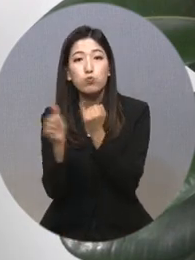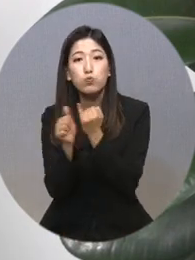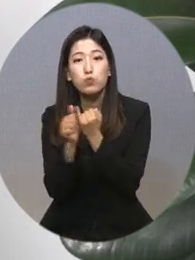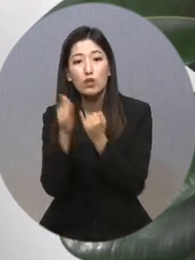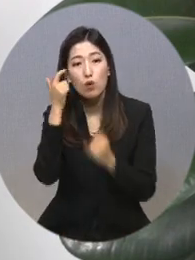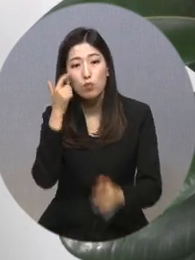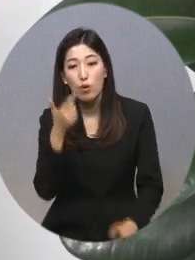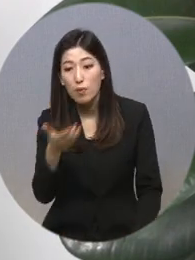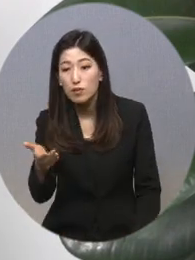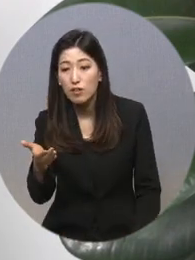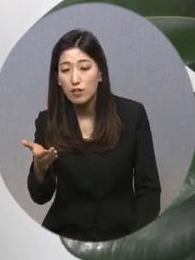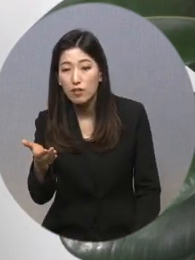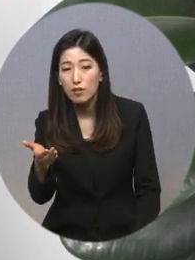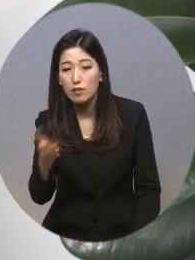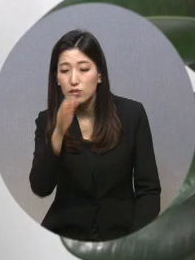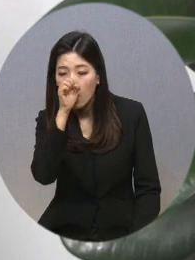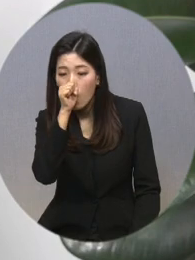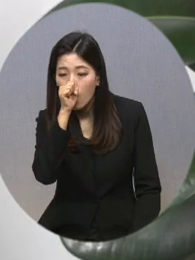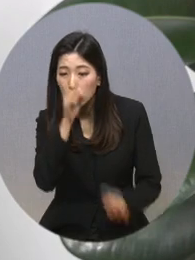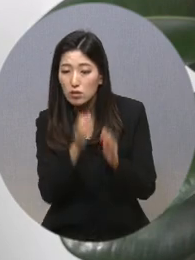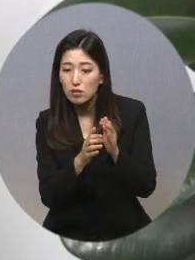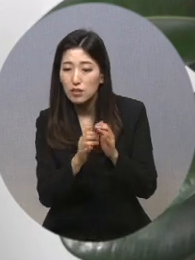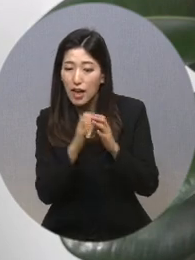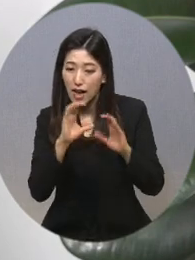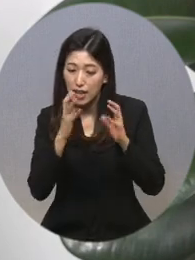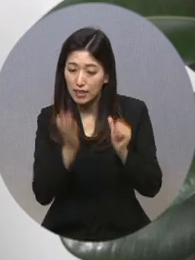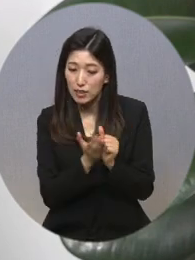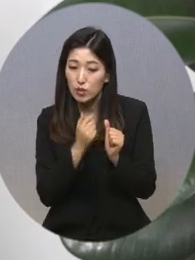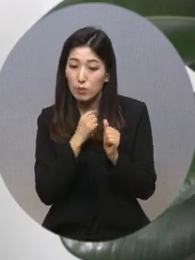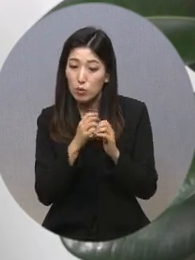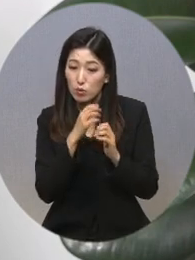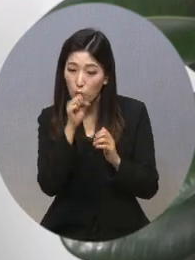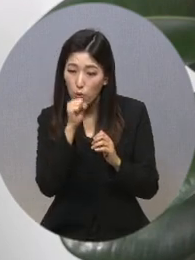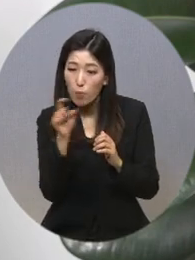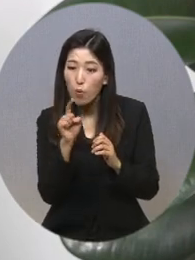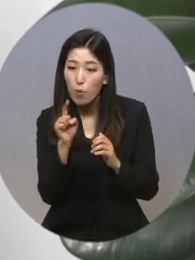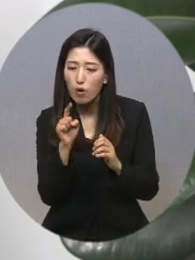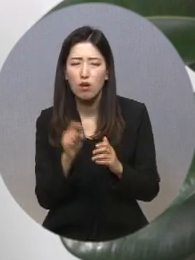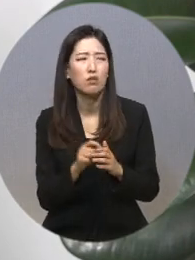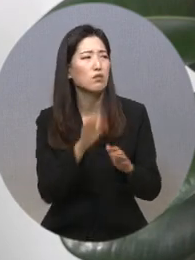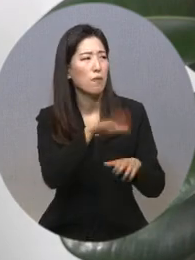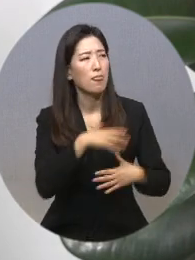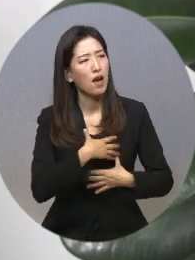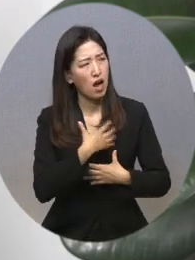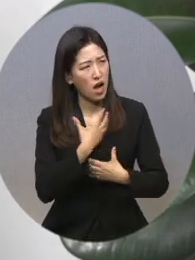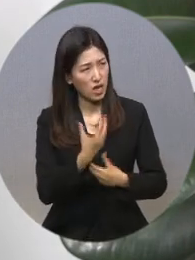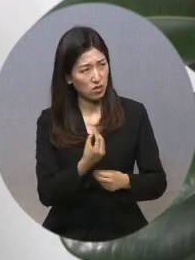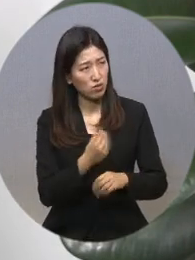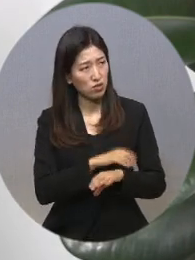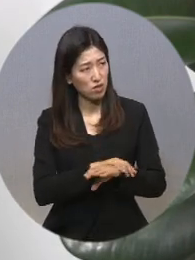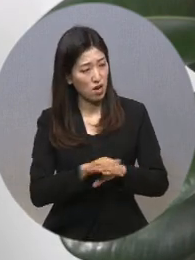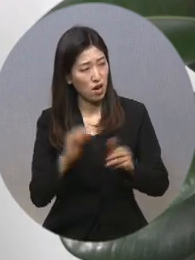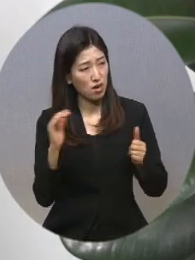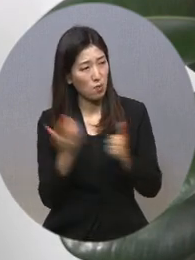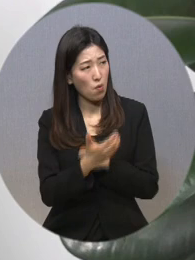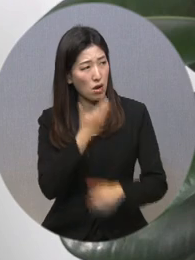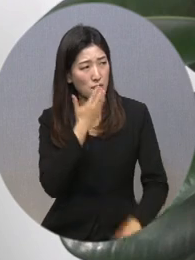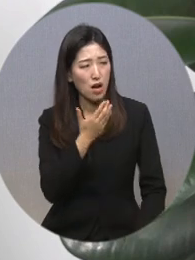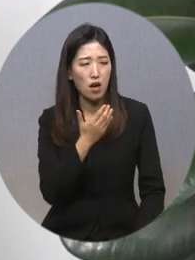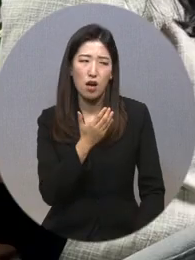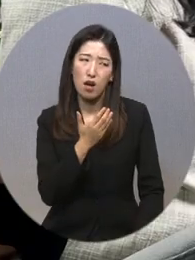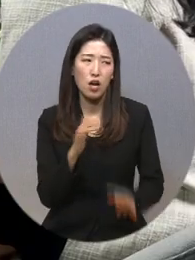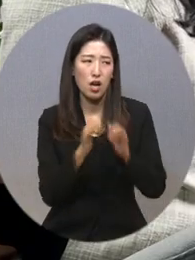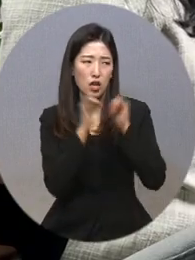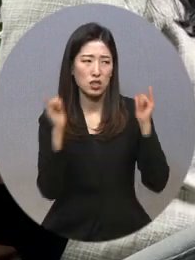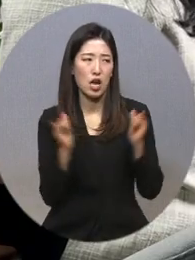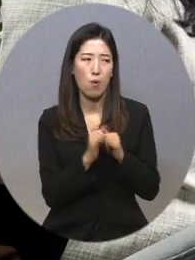아이를 키우기 위해서는 무엇보다 우리 아이가 안전하게 클 수 있을지에 대한 두려움이 가장 크다라고 하는